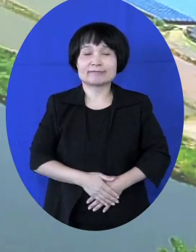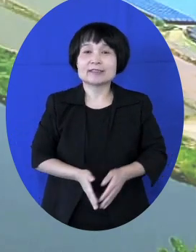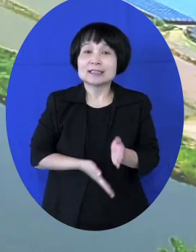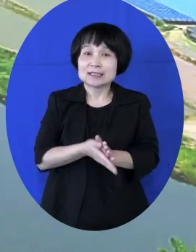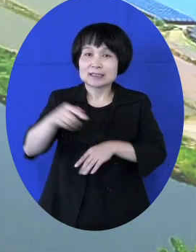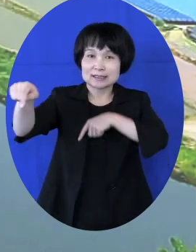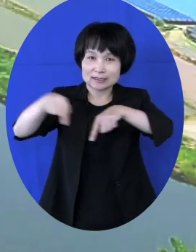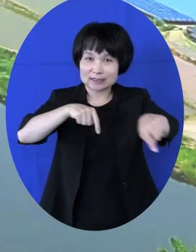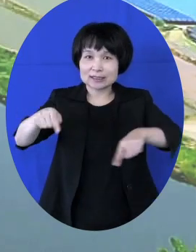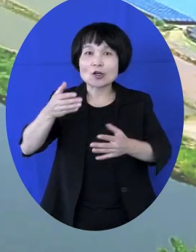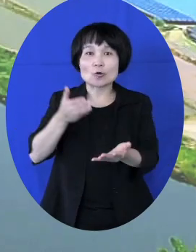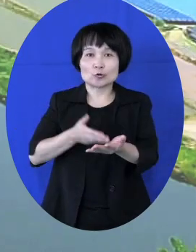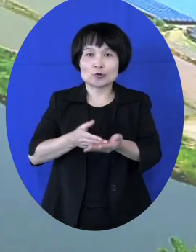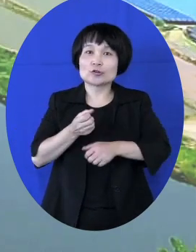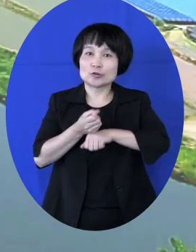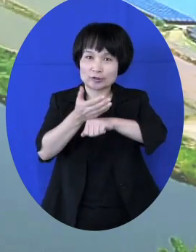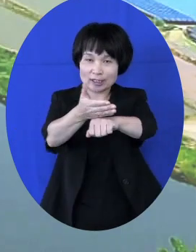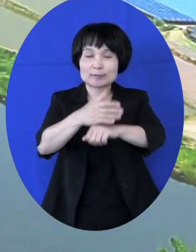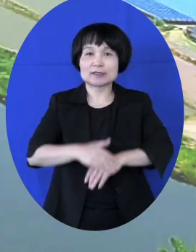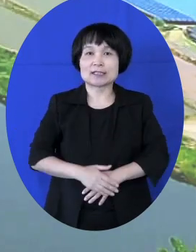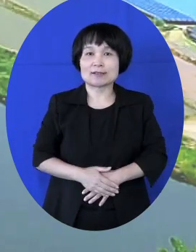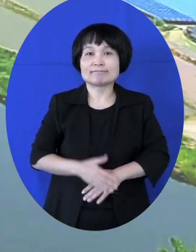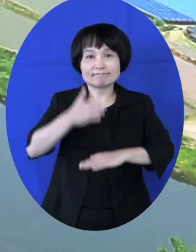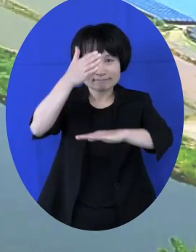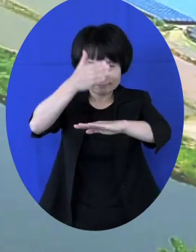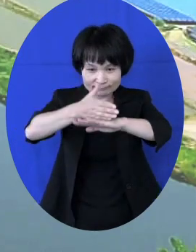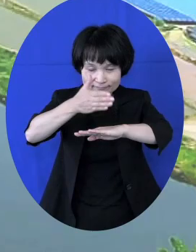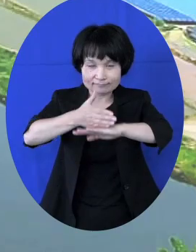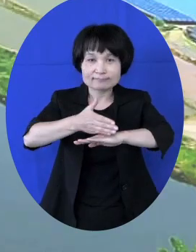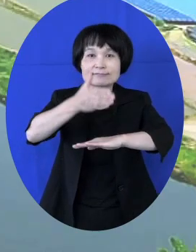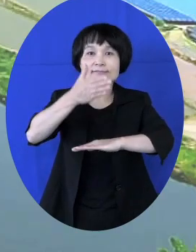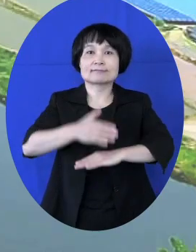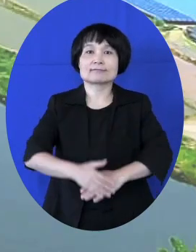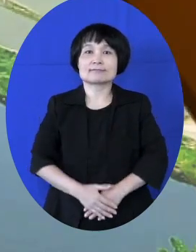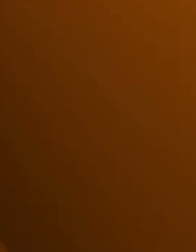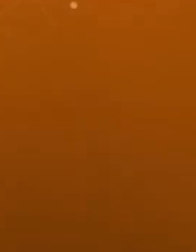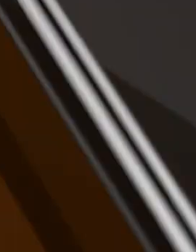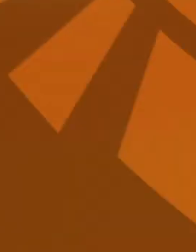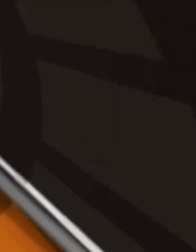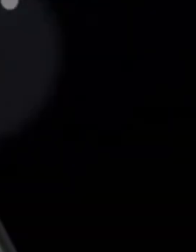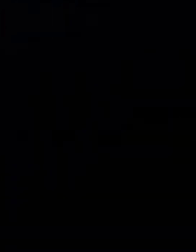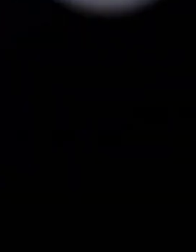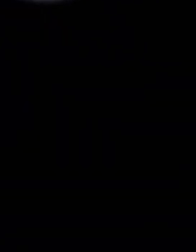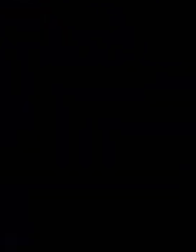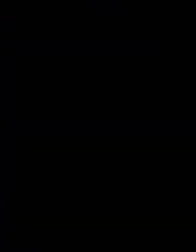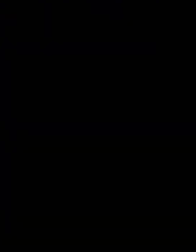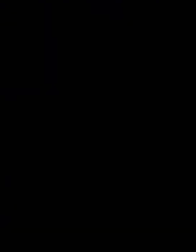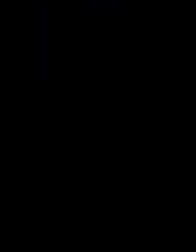마치겠습니다. 시청해주신 여러분 고맙습니다. 다음 시간에 뵙겠습니다.